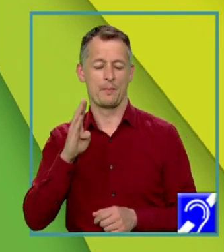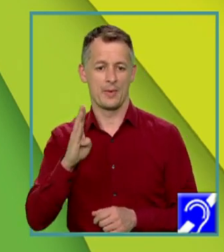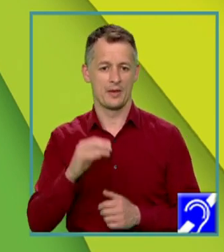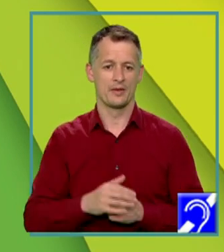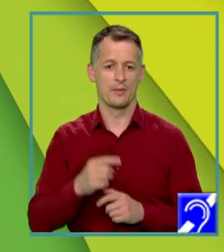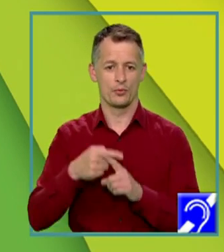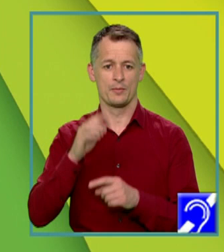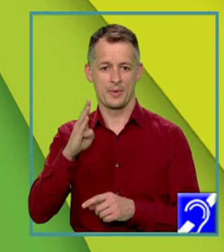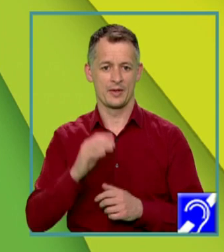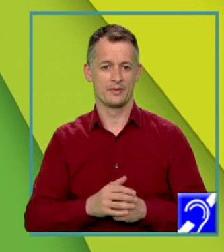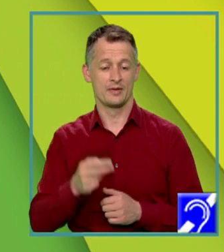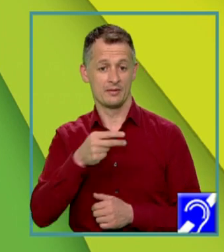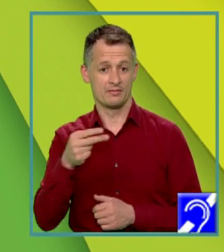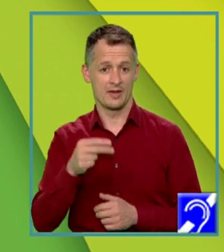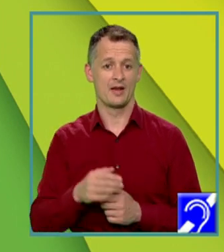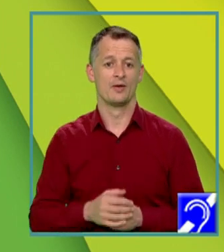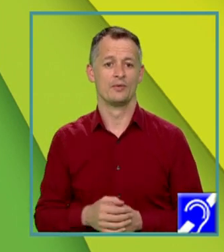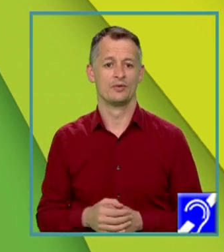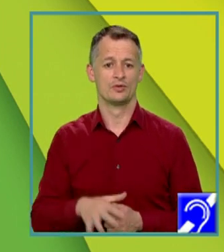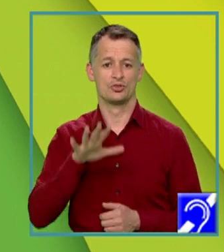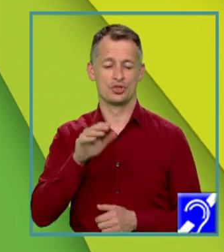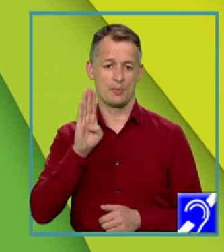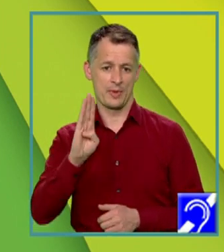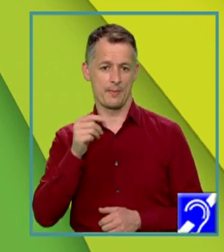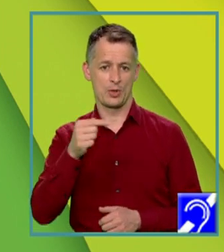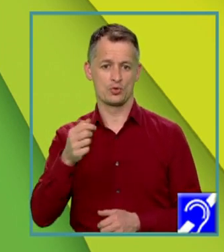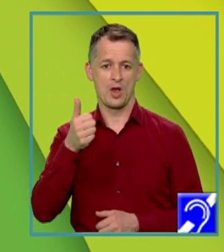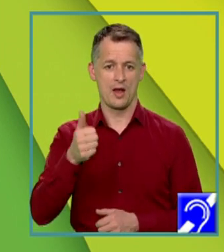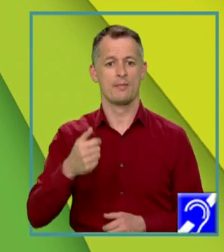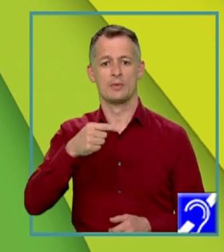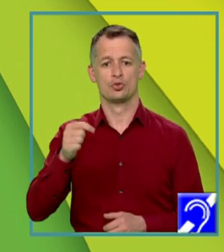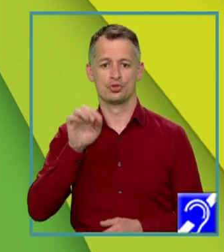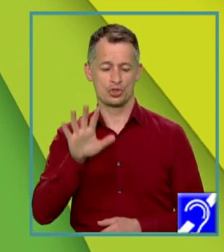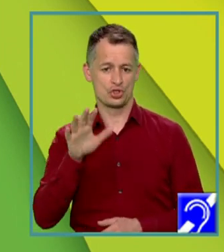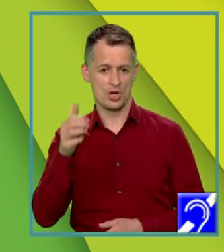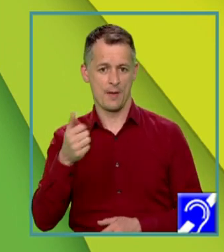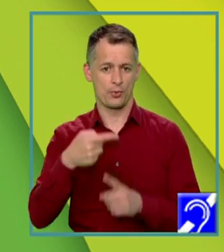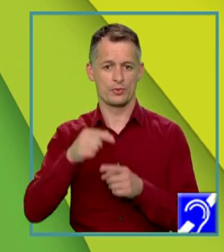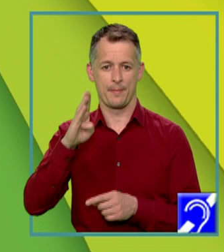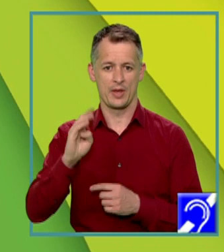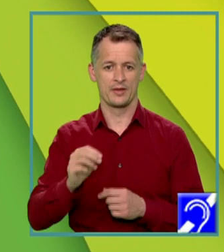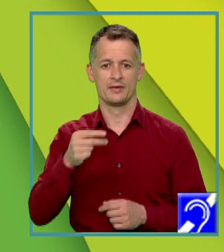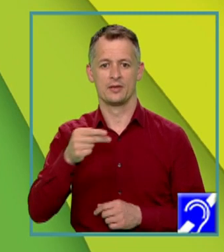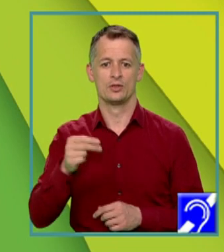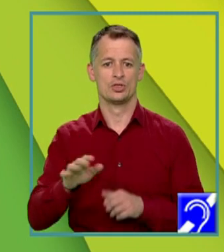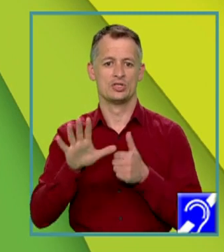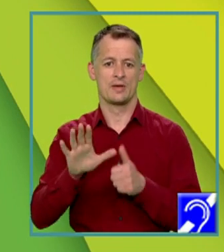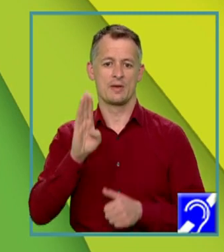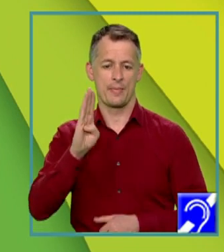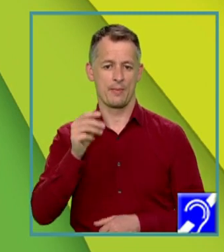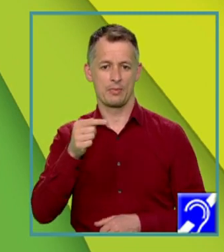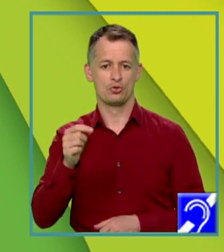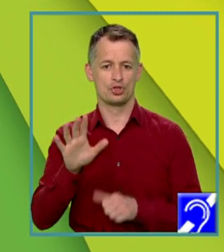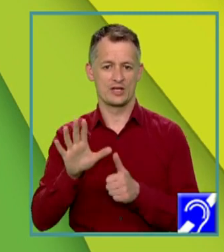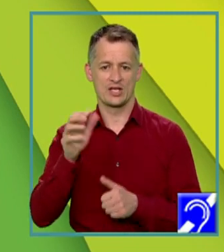plus b egal cu 5 b minus a minus 5 a plus b egal cu 6 b